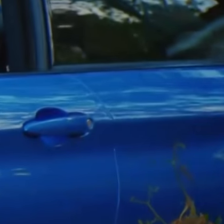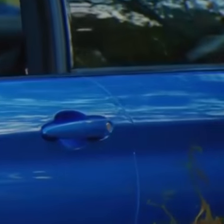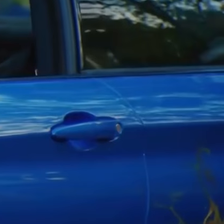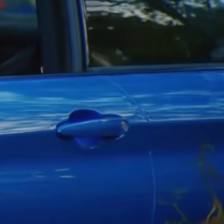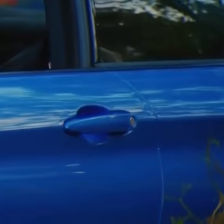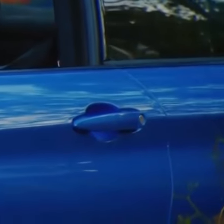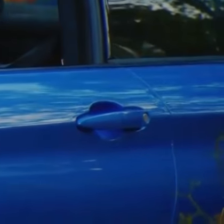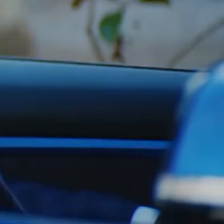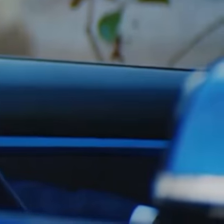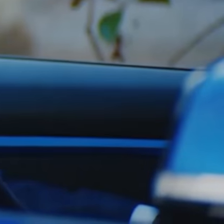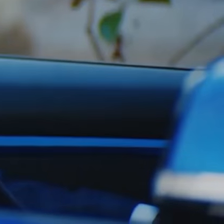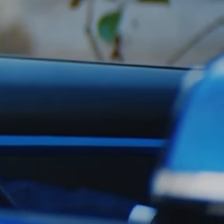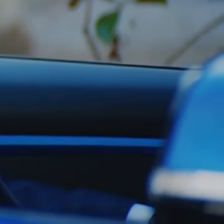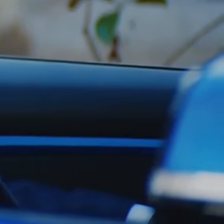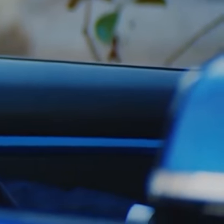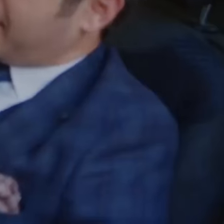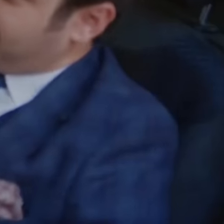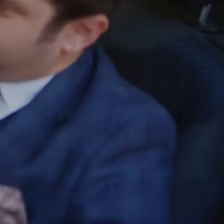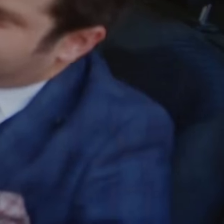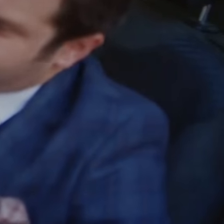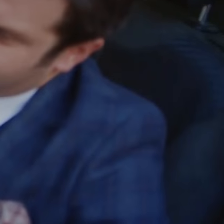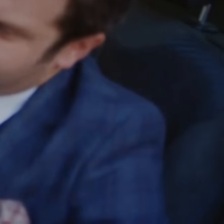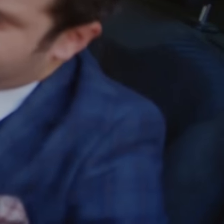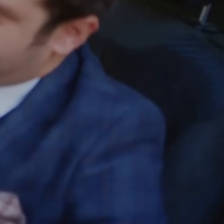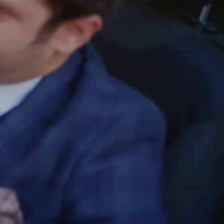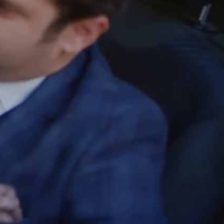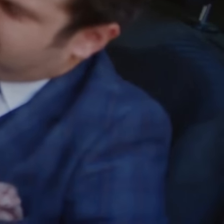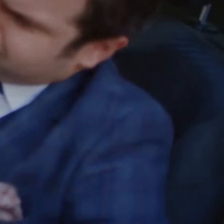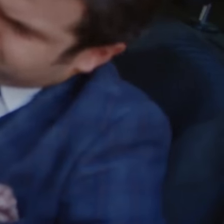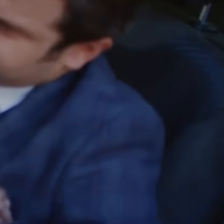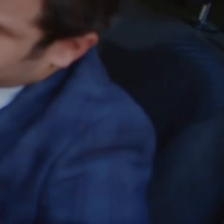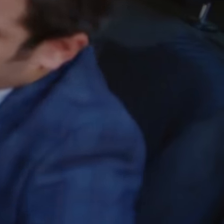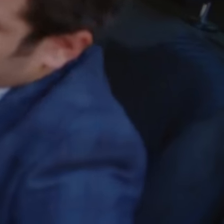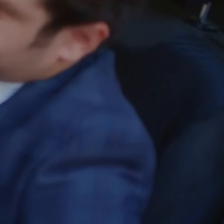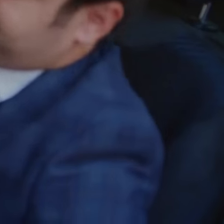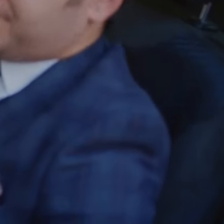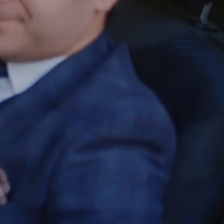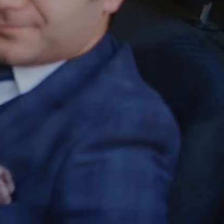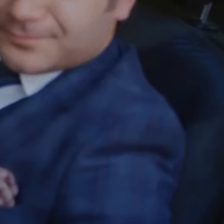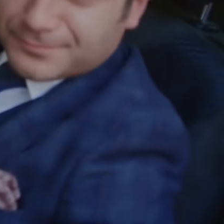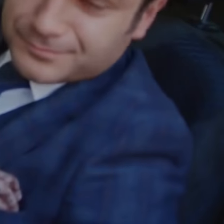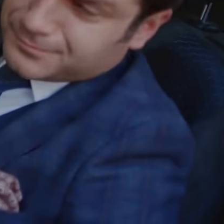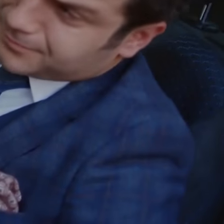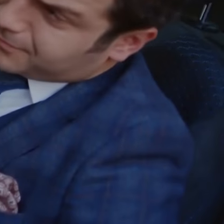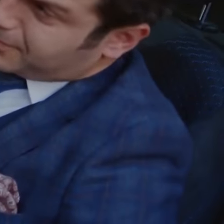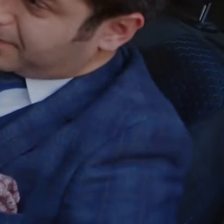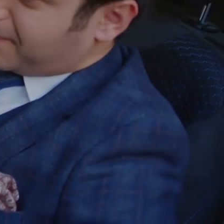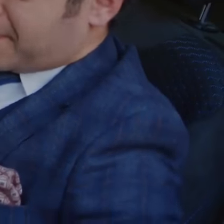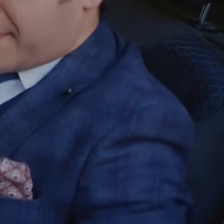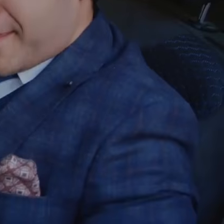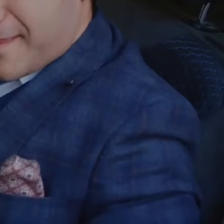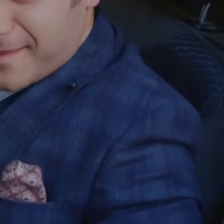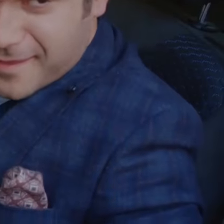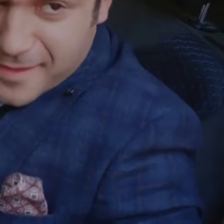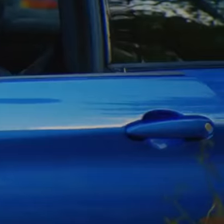Süren Yadigar'mış. Tıraşlı yüzünde saçlarını düzgün taramış, temiz pak giyinmiş, yan koltuğunda